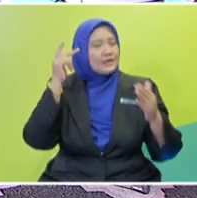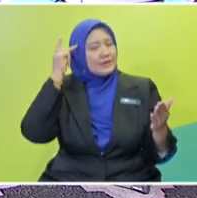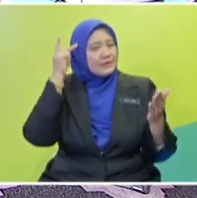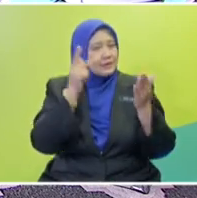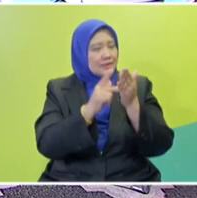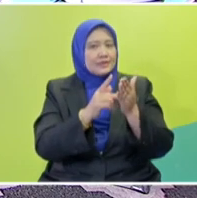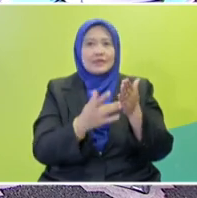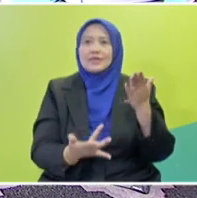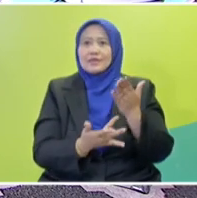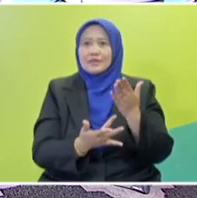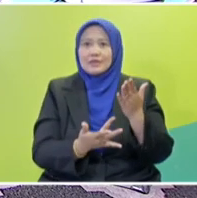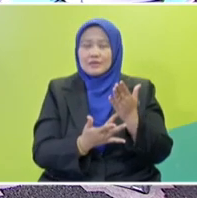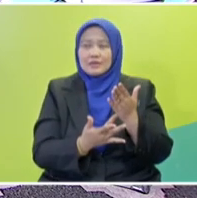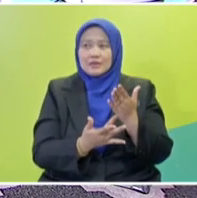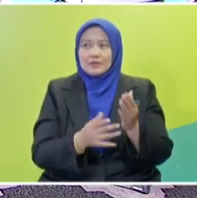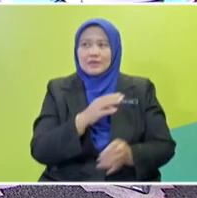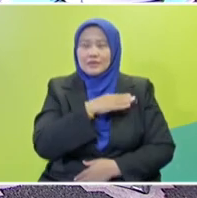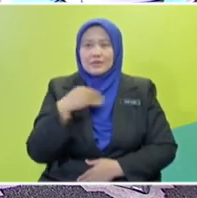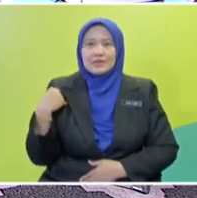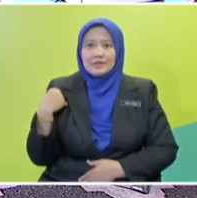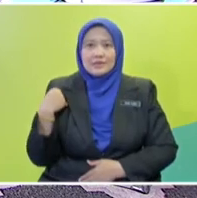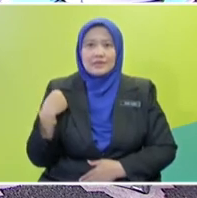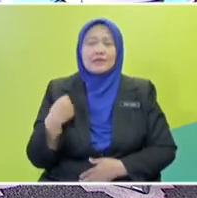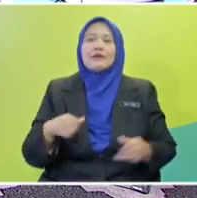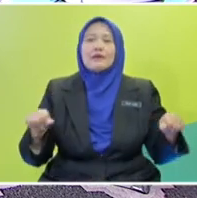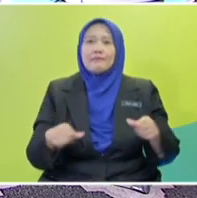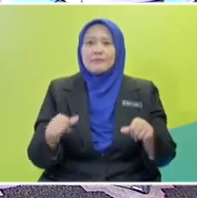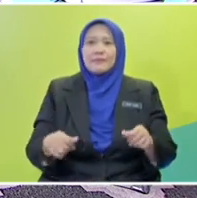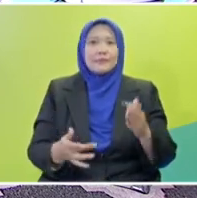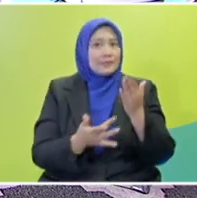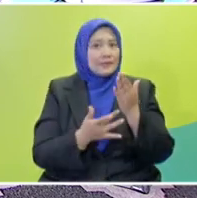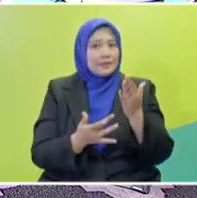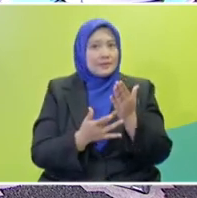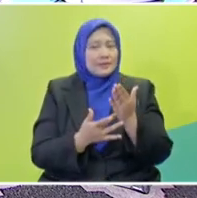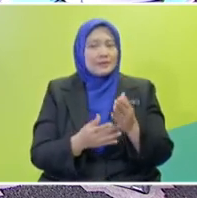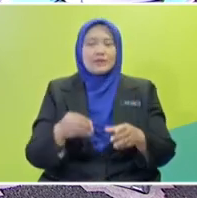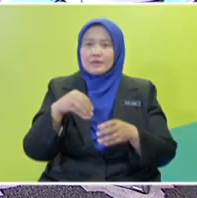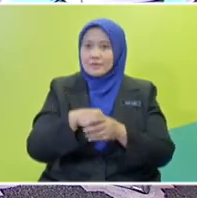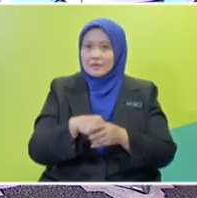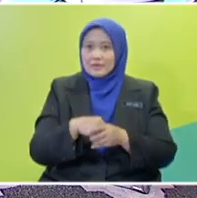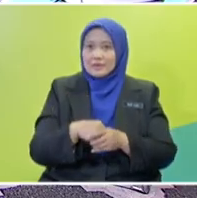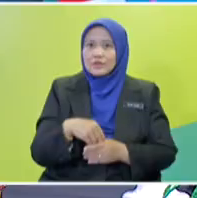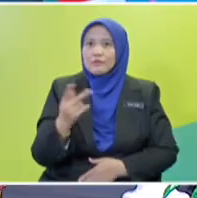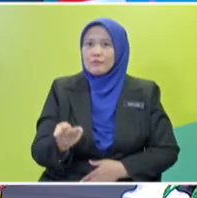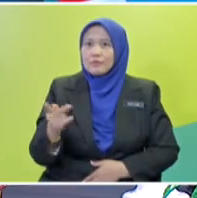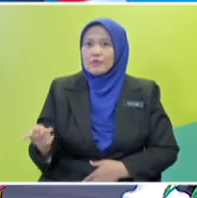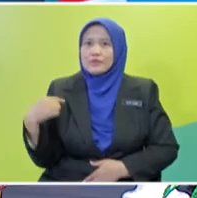dan kita tidak masuk pada Project aplikasi teknologi bagaimana kita aplikasi teknologi itu dalam kita tahu